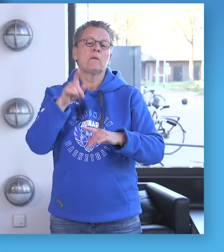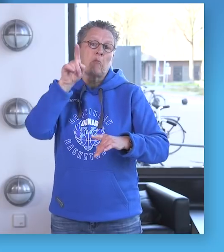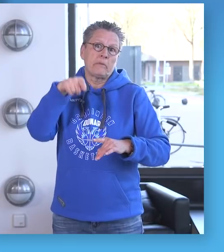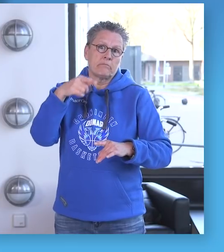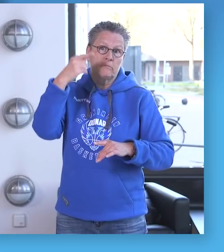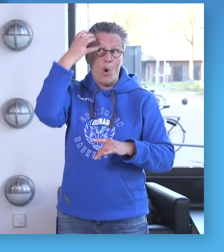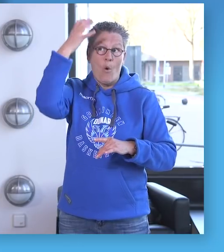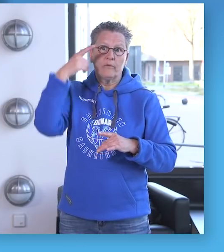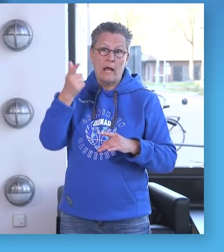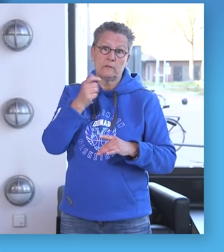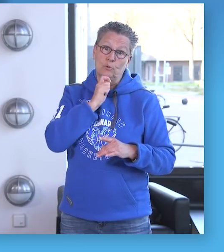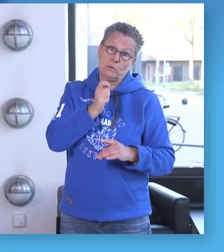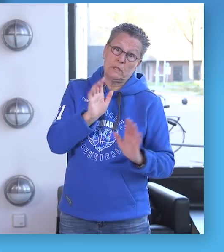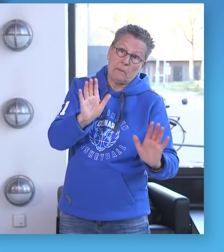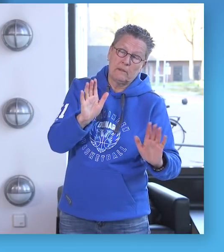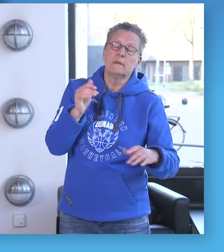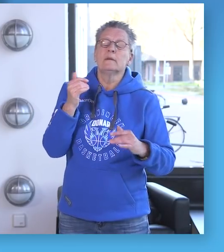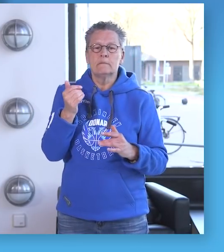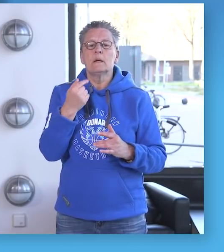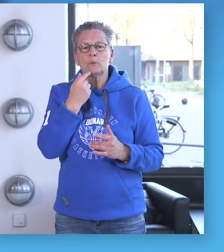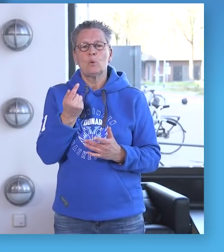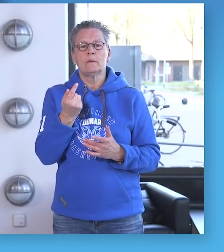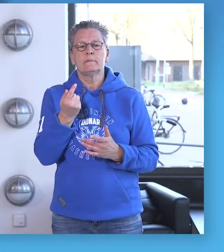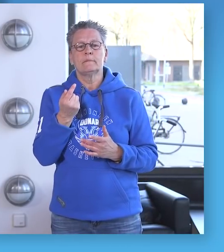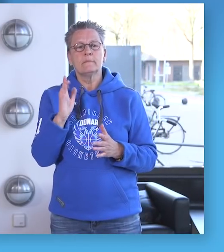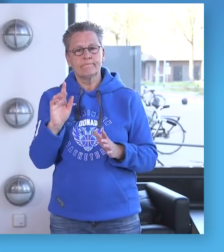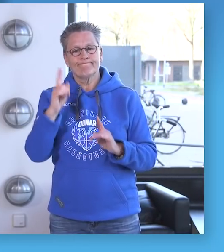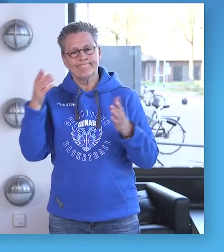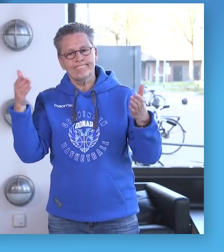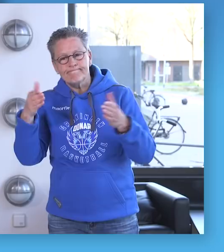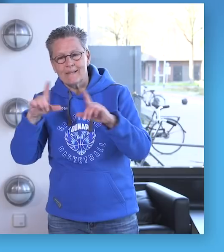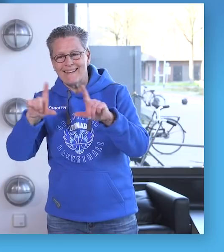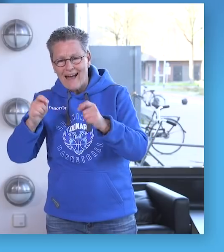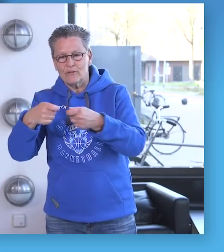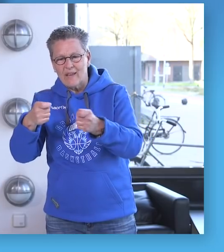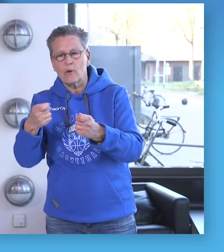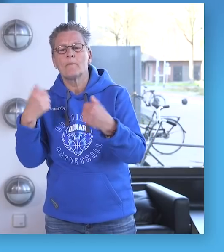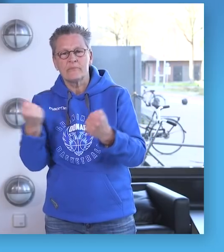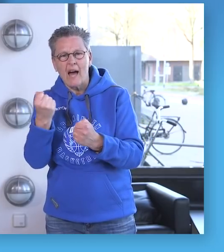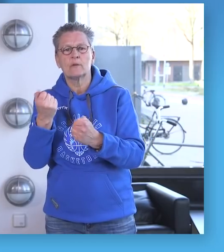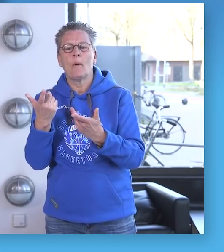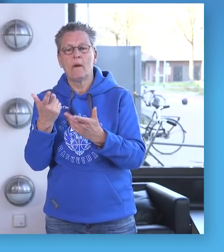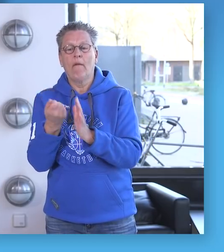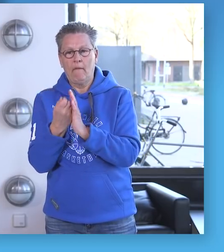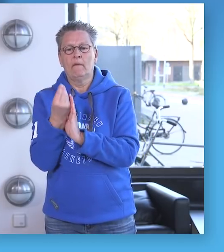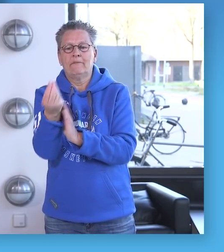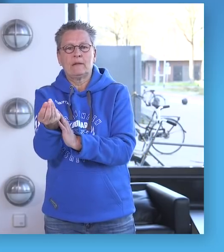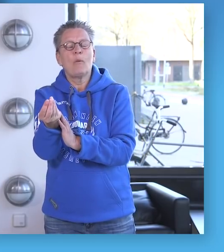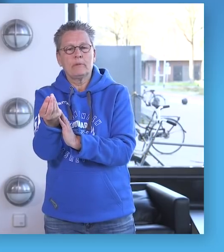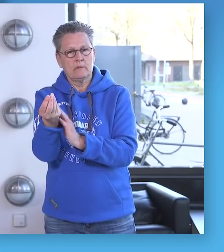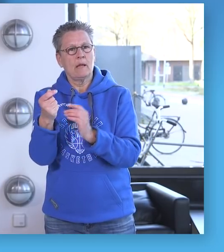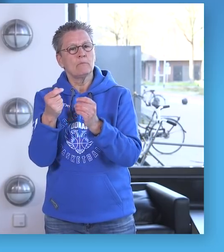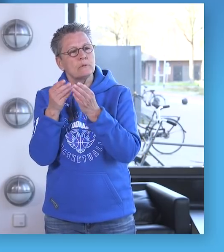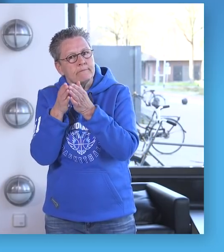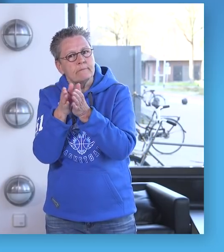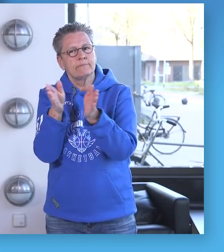Ja, je wilt ook niet als het ware alleen maar om de verkoop van de kaart een kaart in de markt zetten. Je moet, vind ik, als het ware een heel